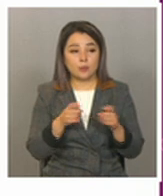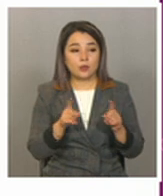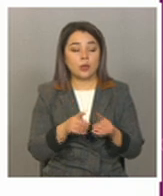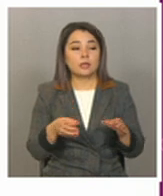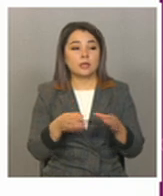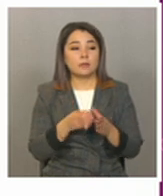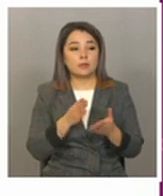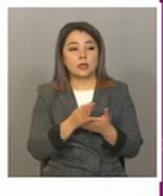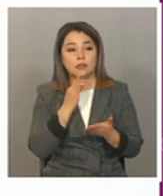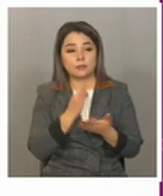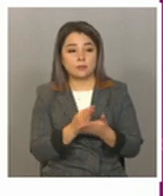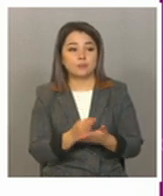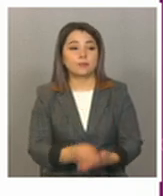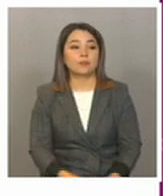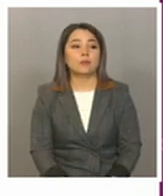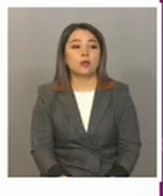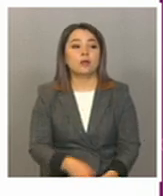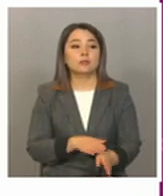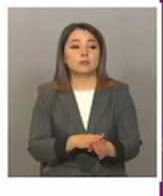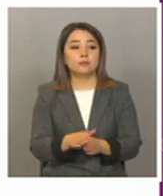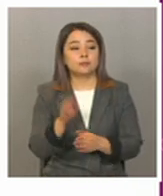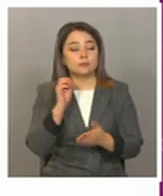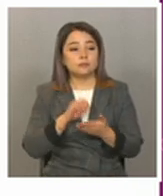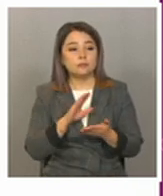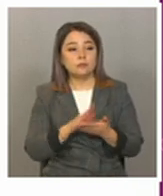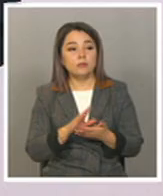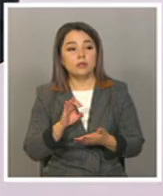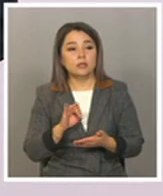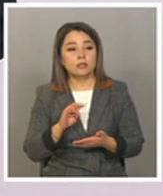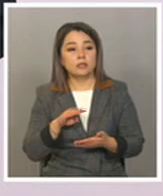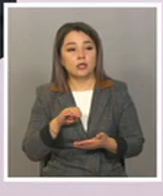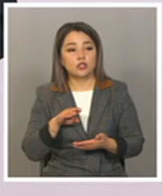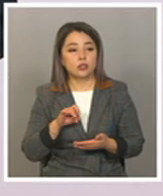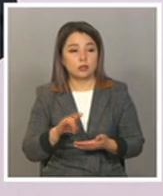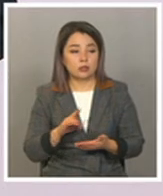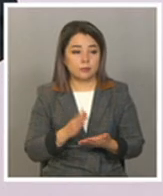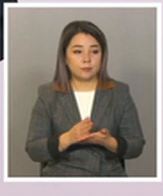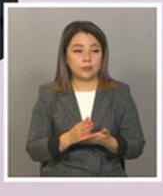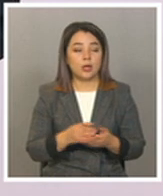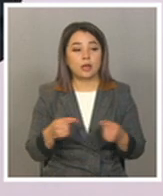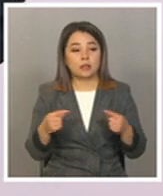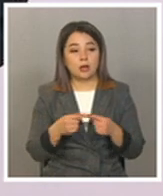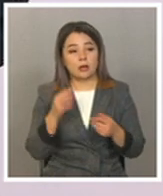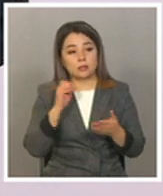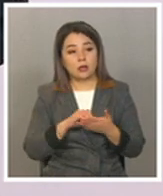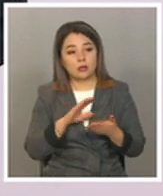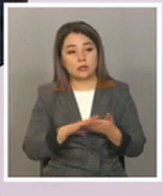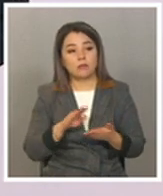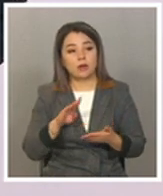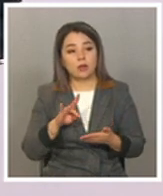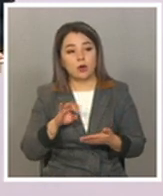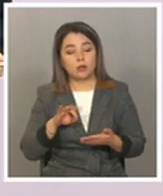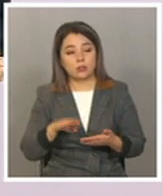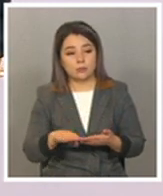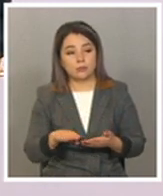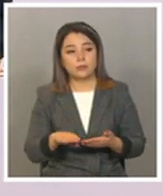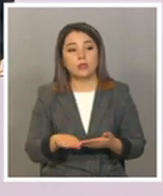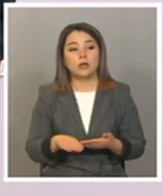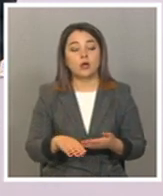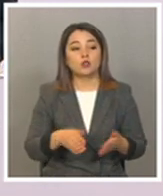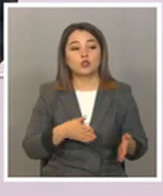типтері. Бүтін сандар – integer, нақты сандар – float,